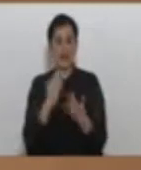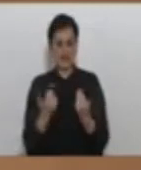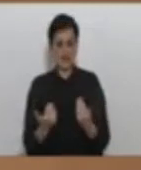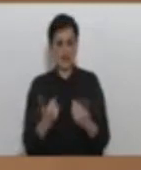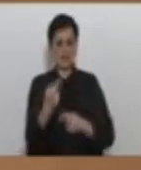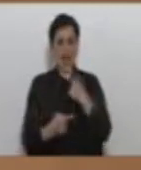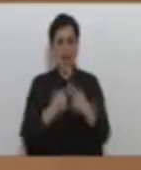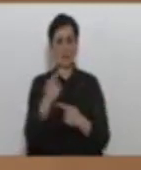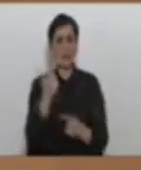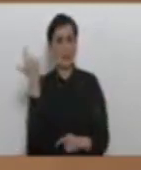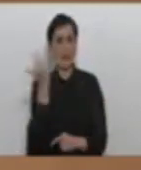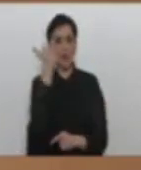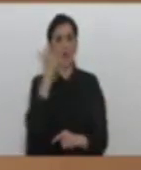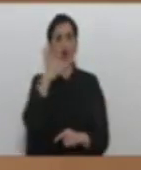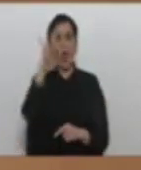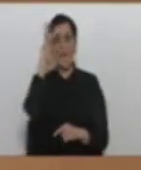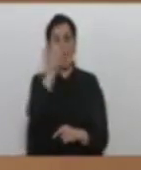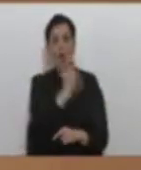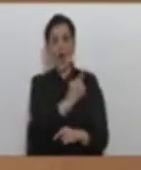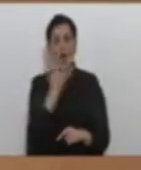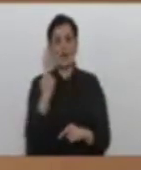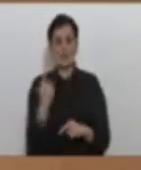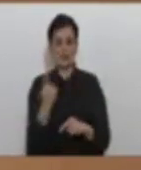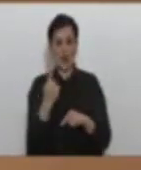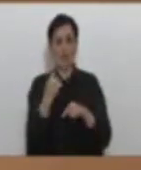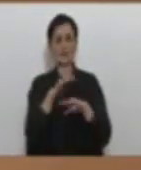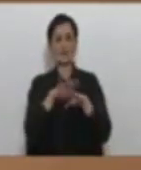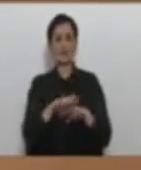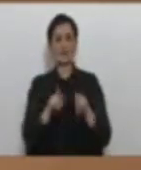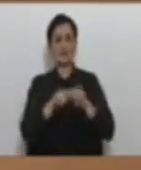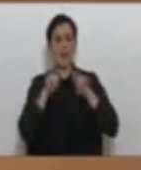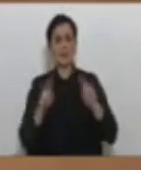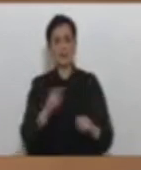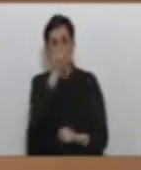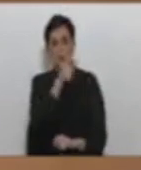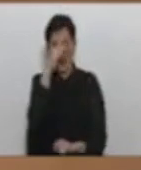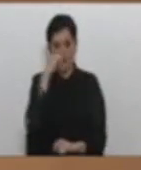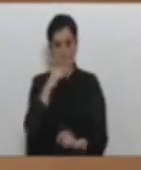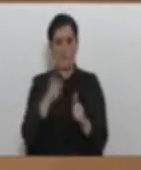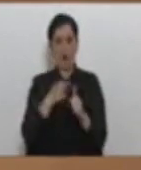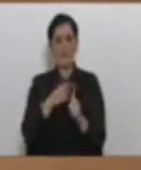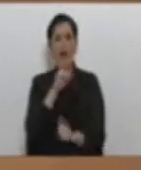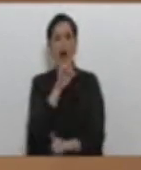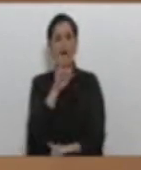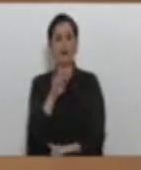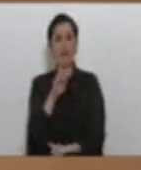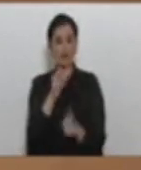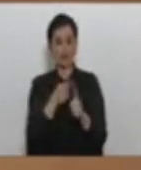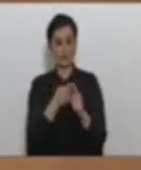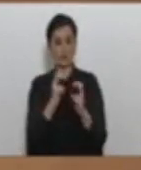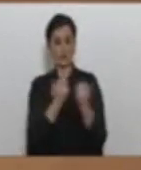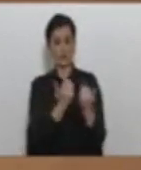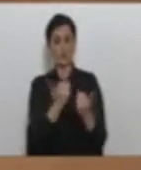ამერიკის ერთ-ერთ დამფუძნებელ მამას, ალექსანდრე ჰამილტონს ეკუთვნის. და უკრაინელი ხალხი დღეს აგრძელებს